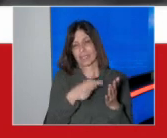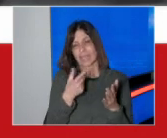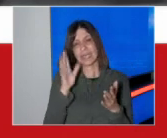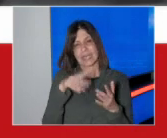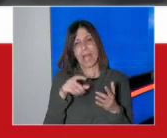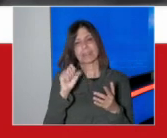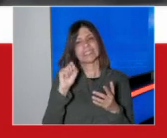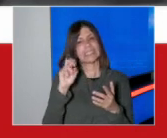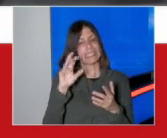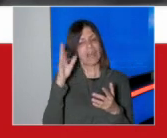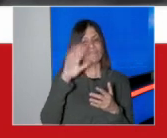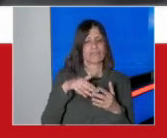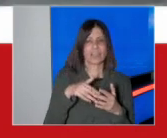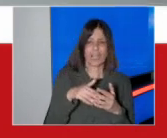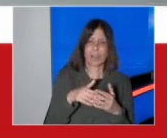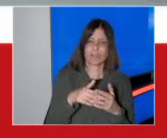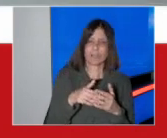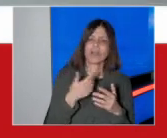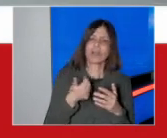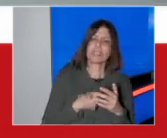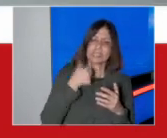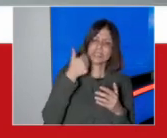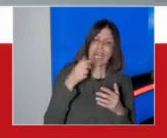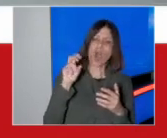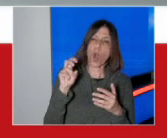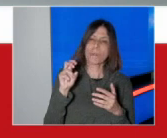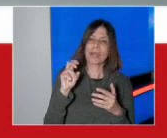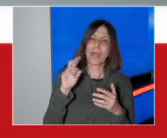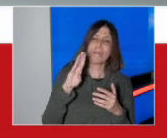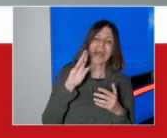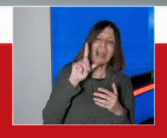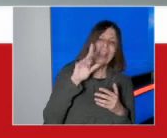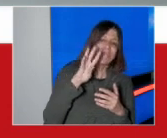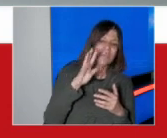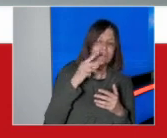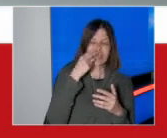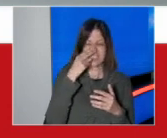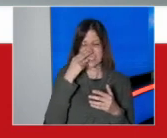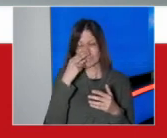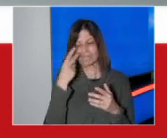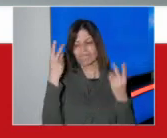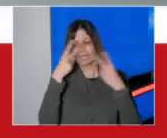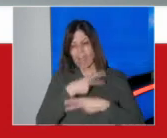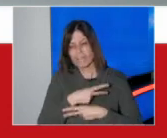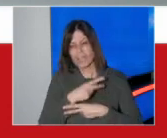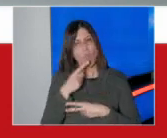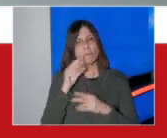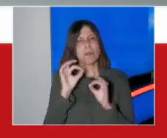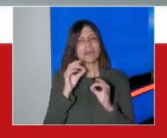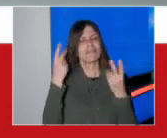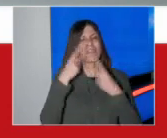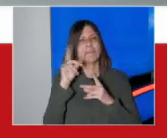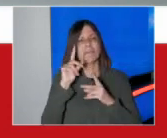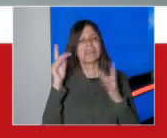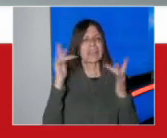גדעון סער וגם שר הבט"פ, עומר בר-לב, מנסים ללכת כזה בין הטיפות, לא באמת מצליחים להבין מי נגד מי, האם